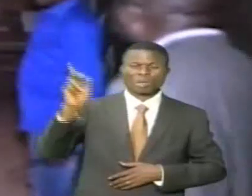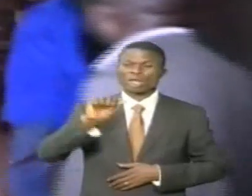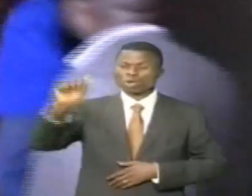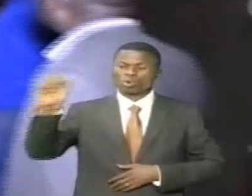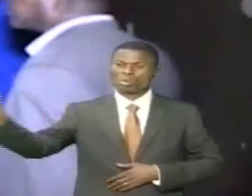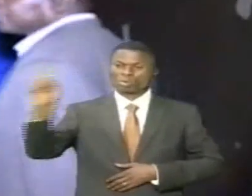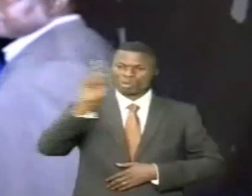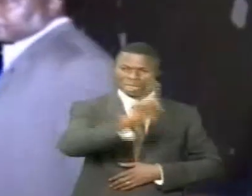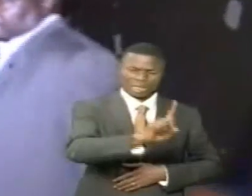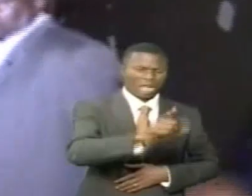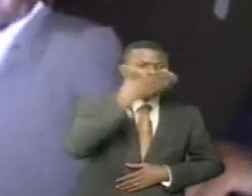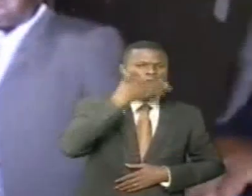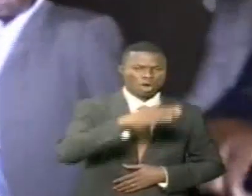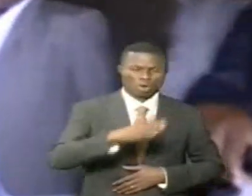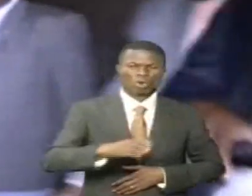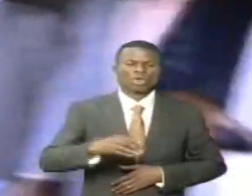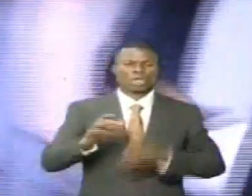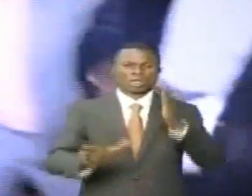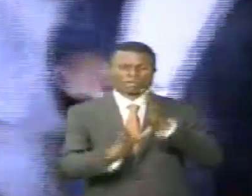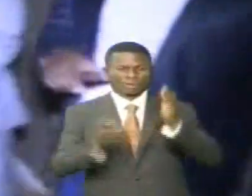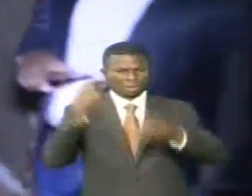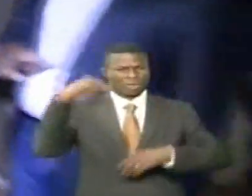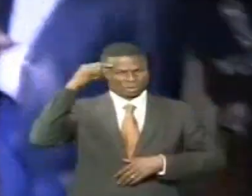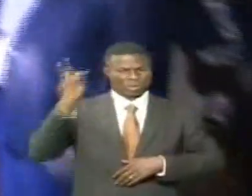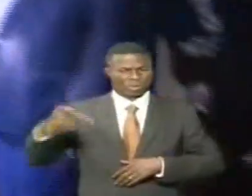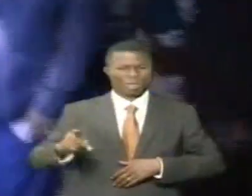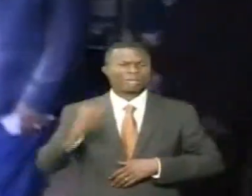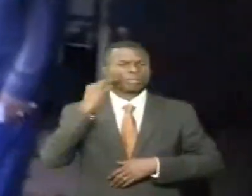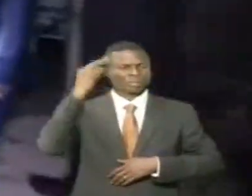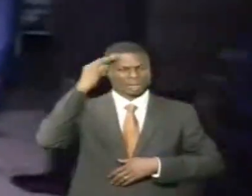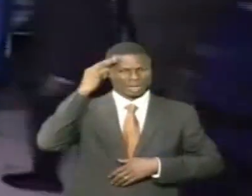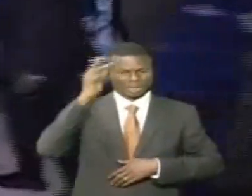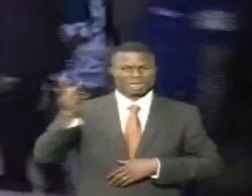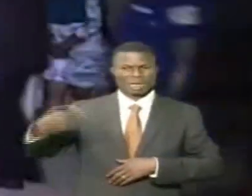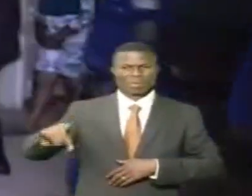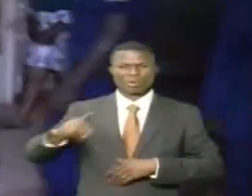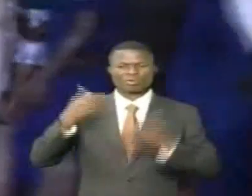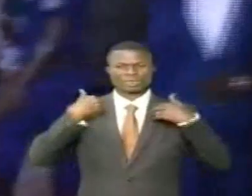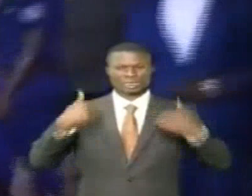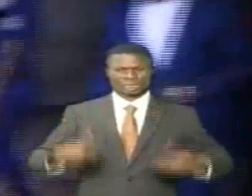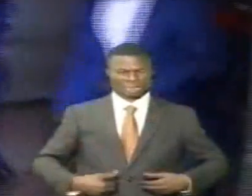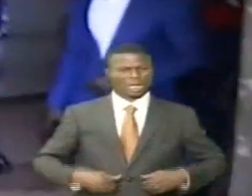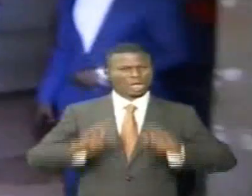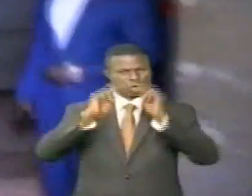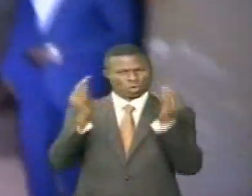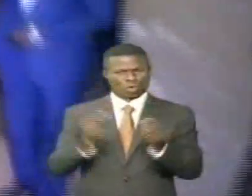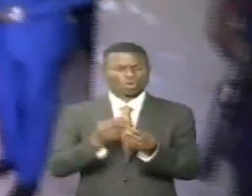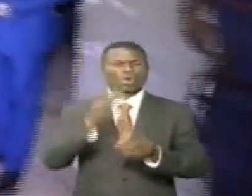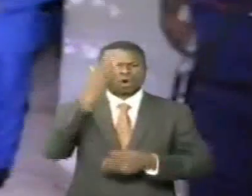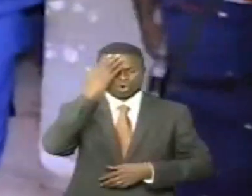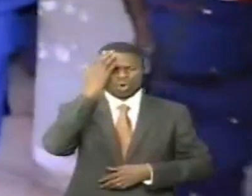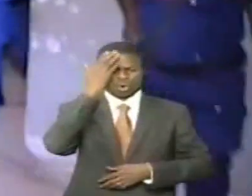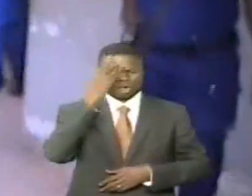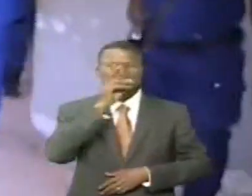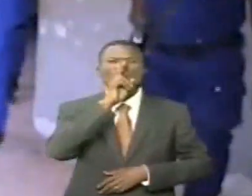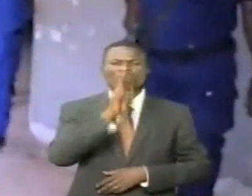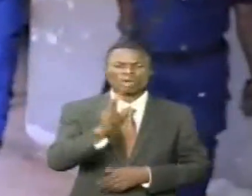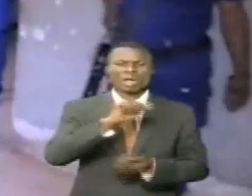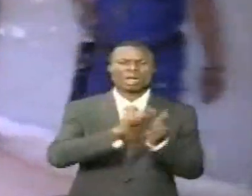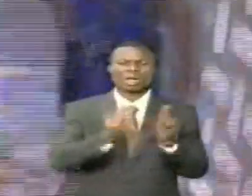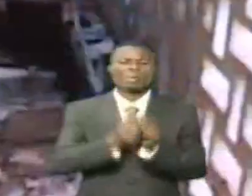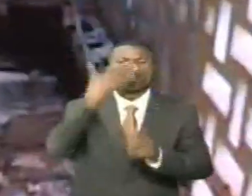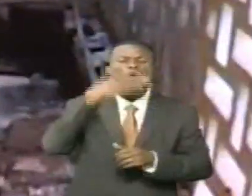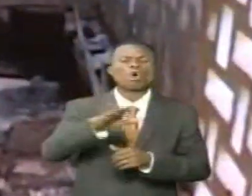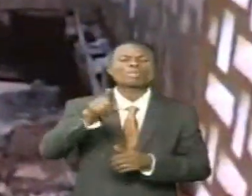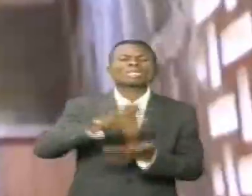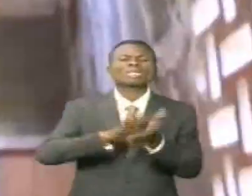lieux, accompagné du vice-gouverneur de province, du ministre provincial en charge de la santé et de son staff, pour se rendre réellement compte de l'état de délabrement de